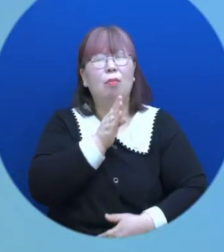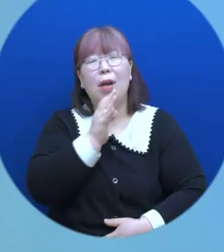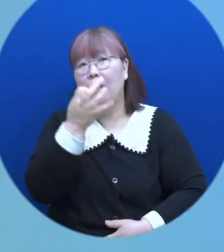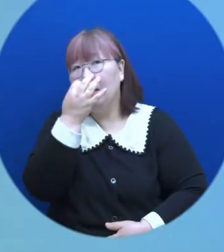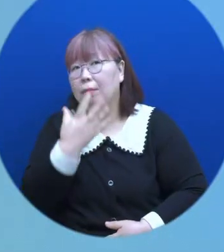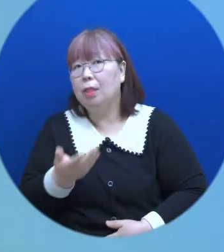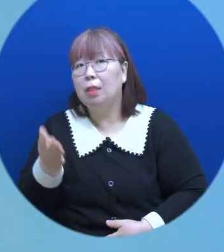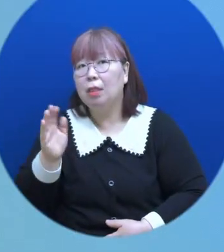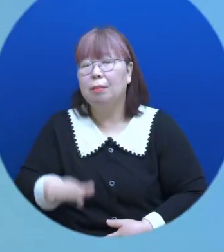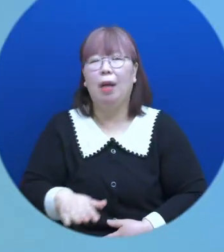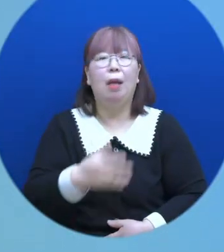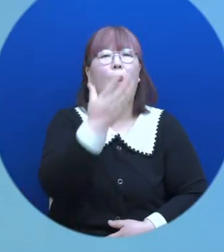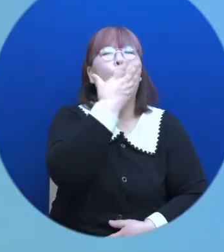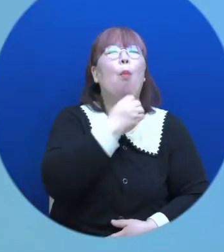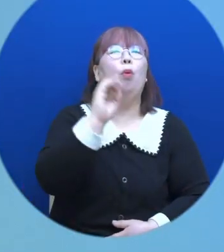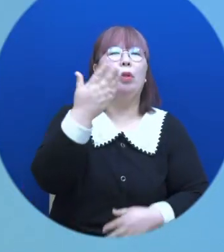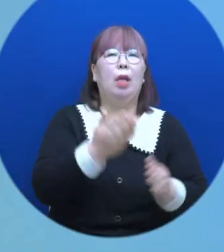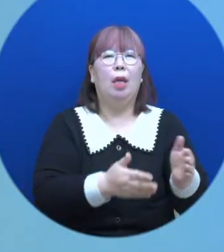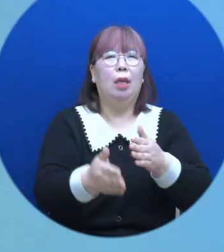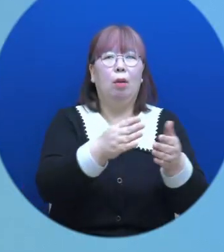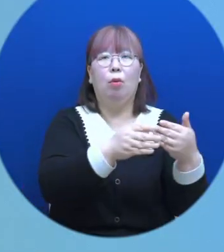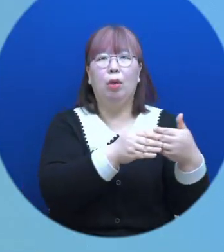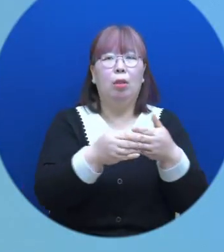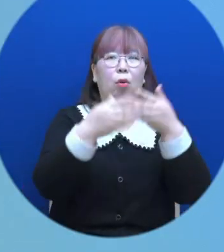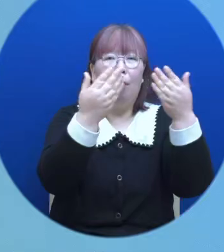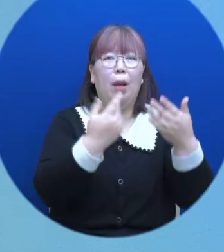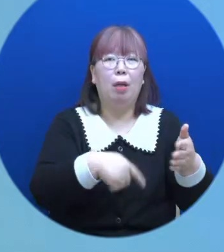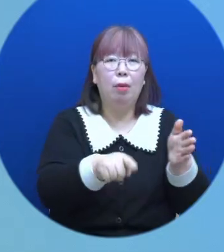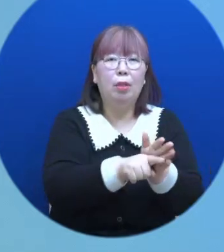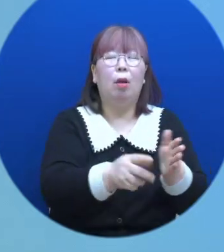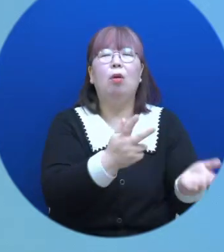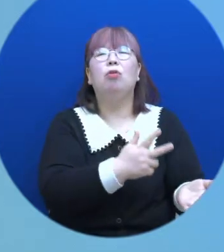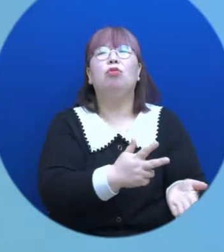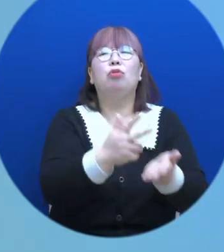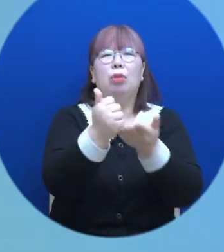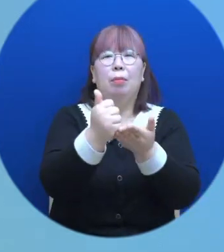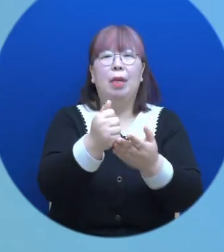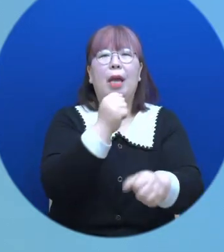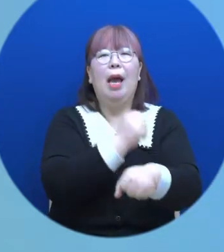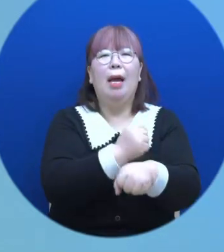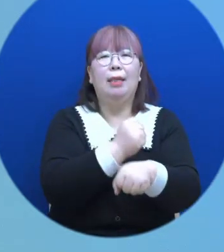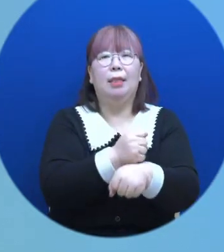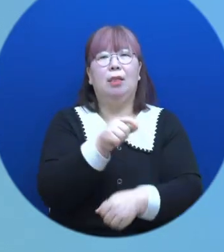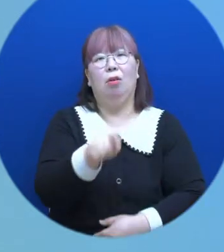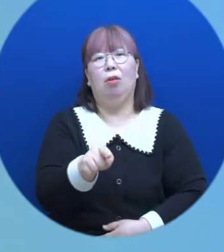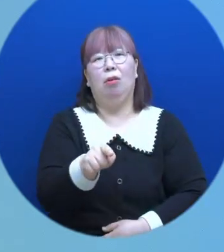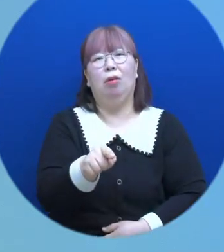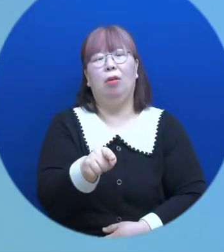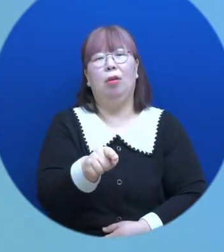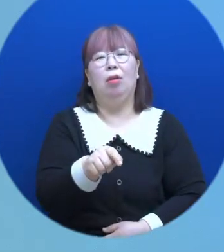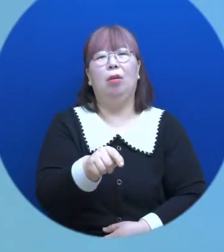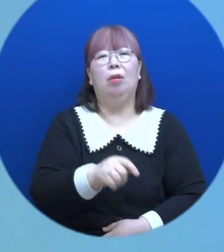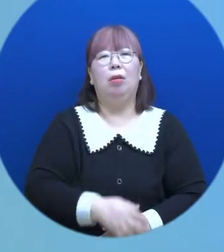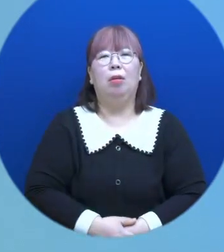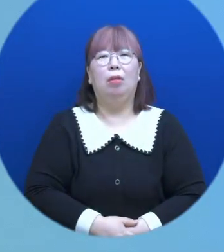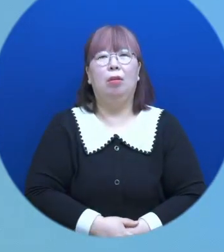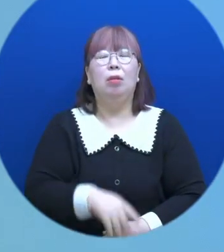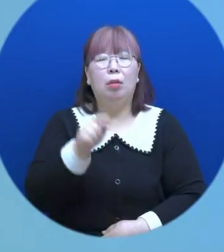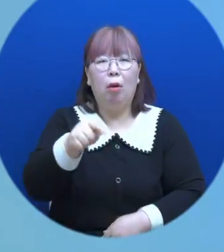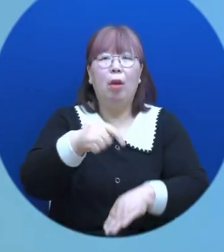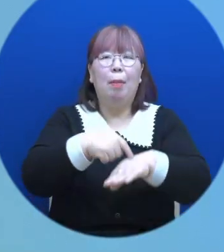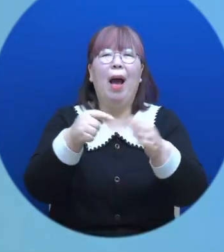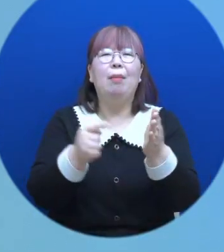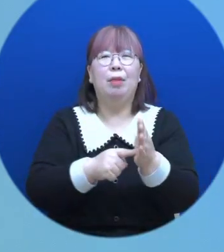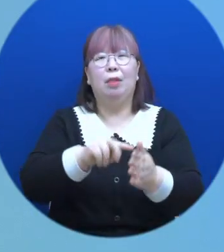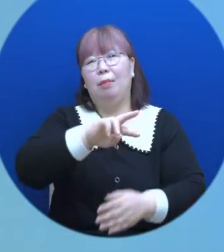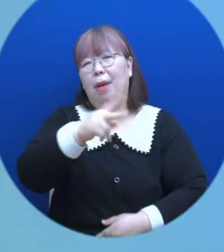길로 인도함을 받기 위하여 우리 주님께서 하셨던 것, 너희들 마음을 돌이켜야